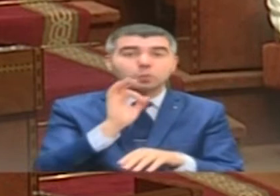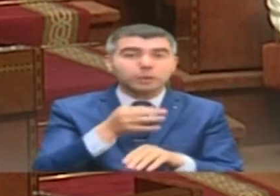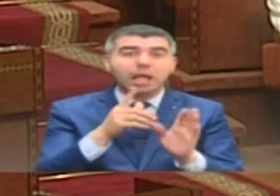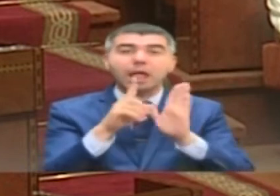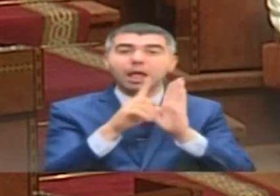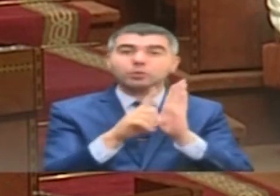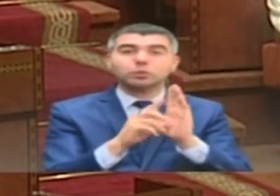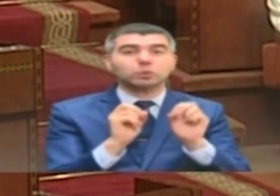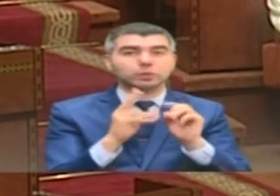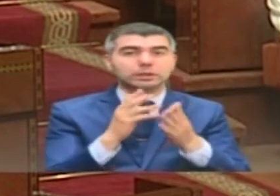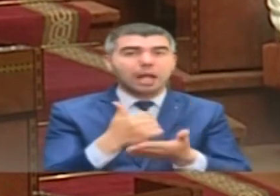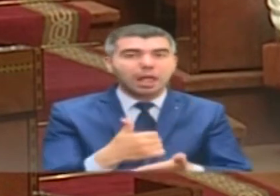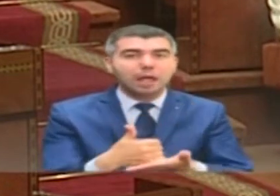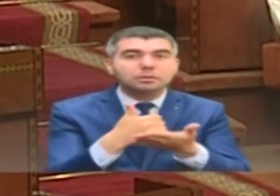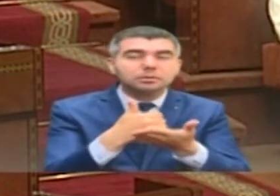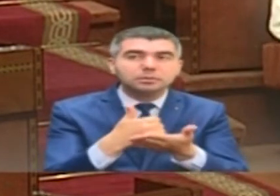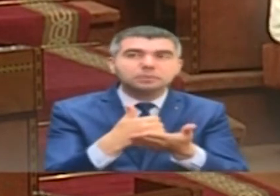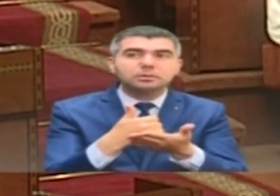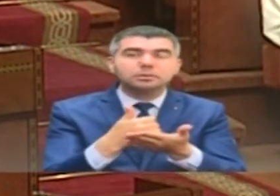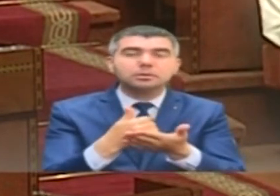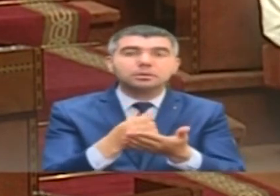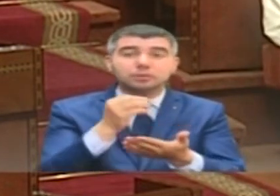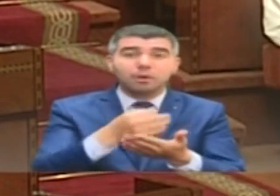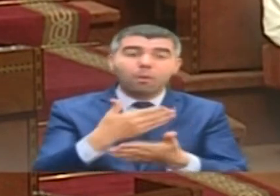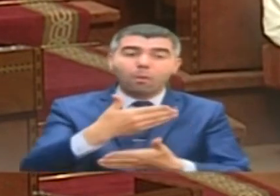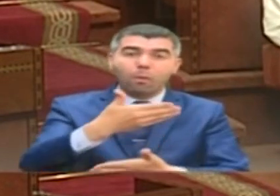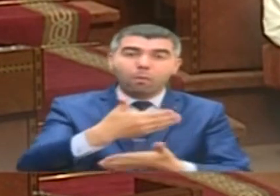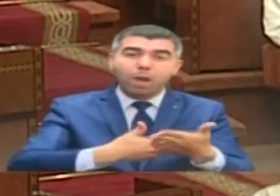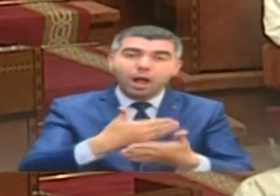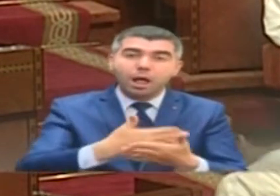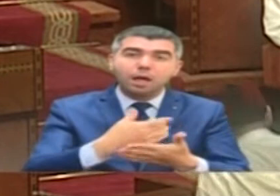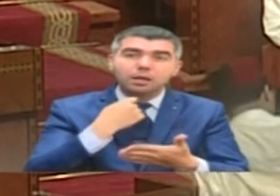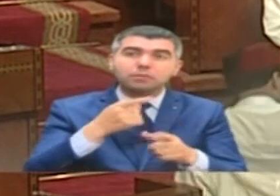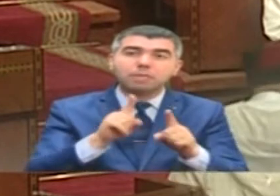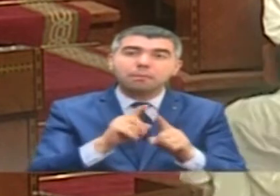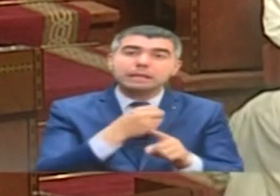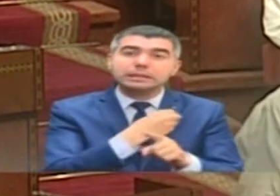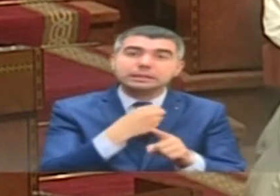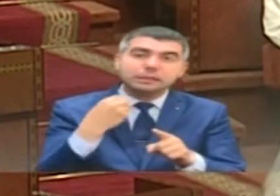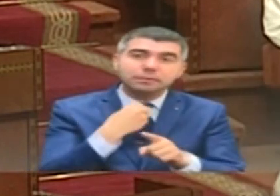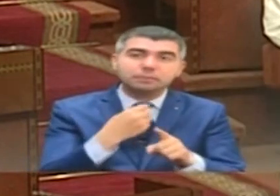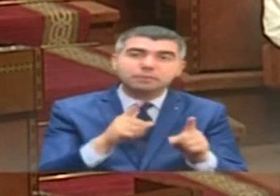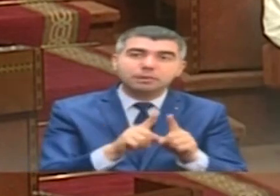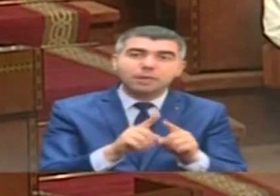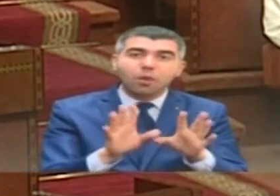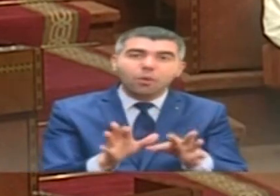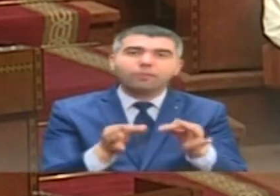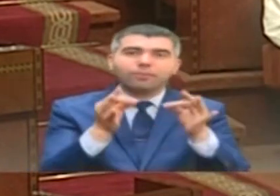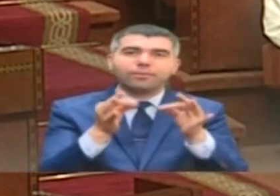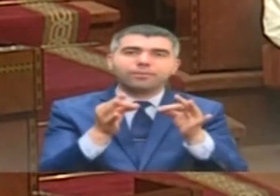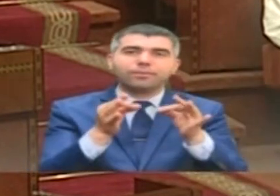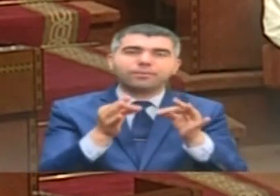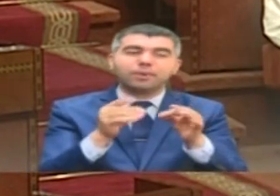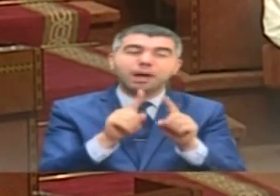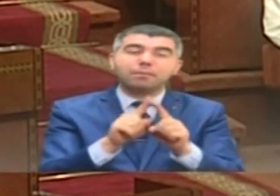ما بين التسجيل واجباريه احضار الوثيقه ديال التغطيه الصحيه، هذه العمليه ما غتعطيش نتائج على